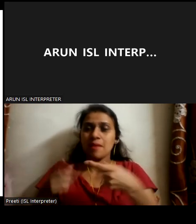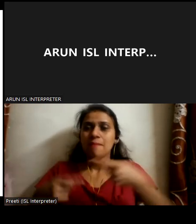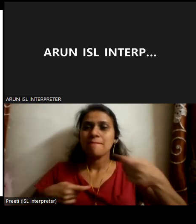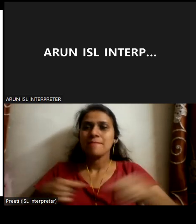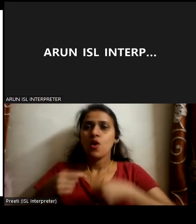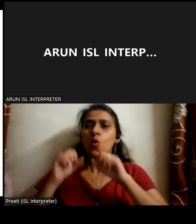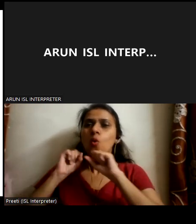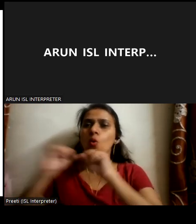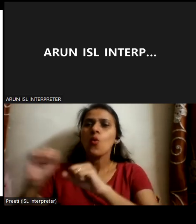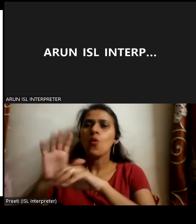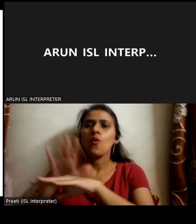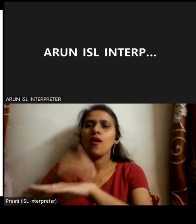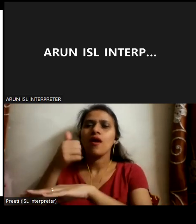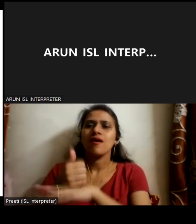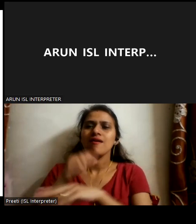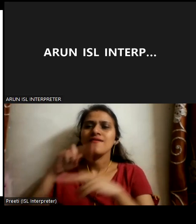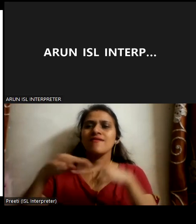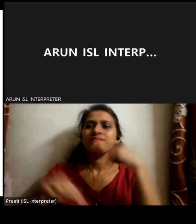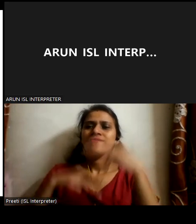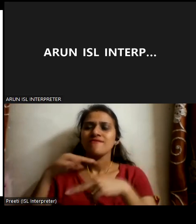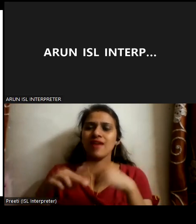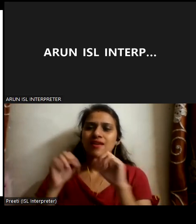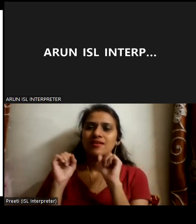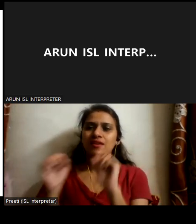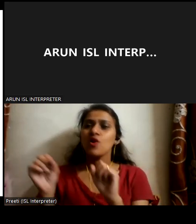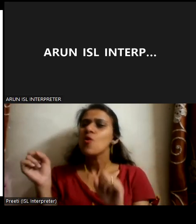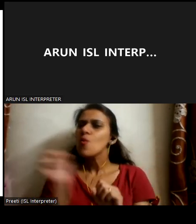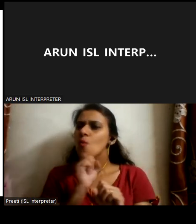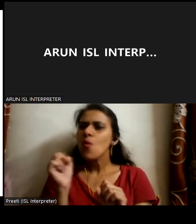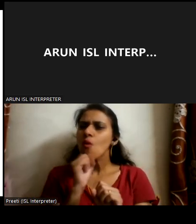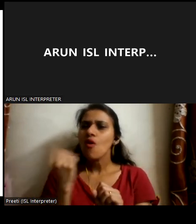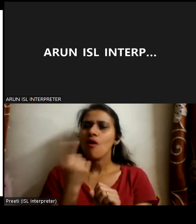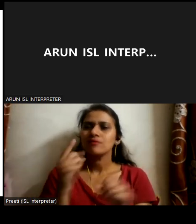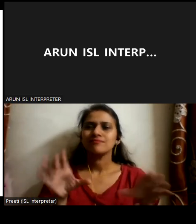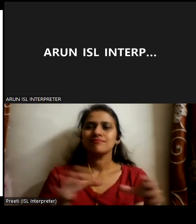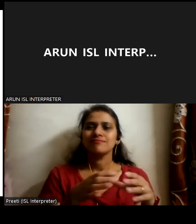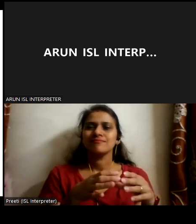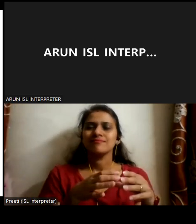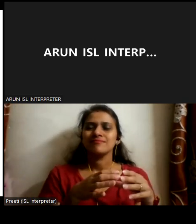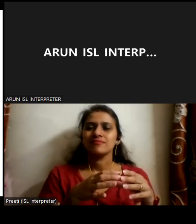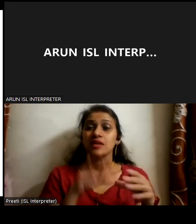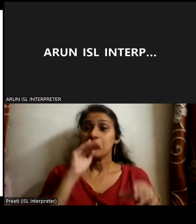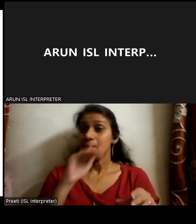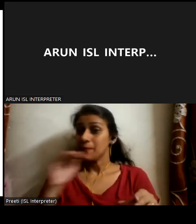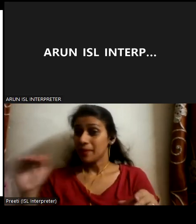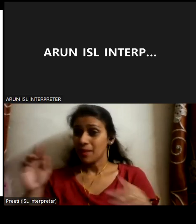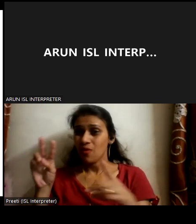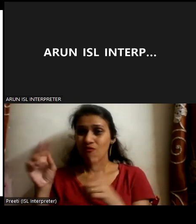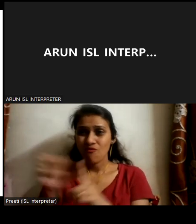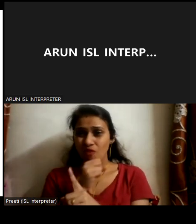सकें, जिसमें सारे बूढ़े काम कर सकें, ताकि बच्चों का जो अभी